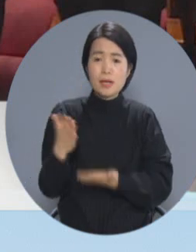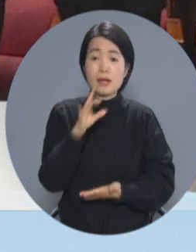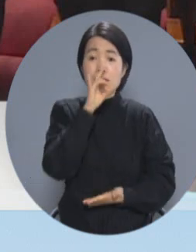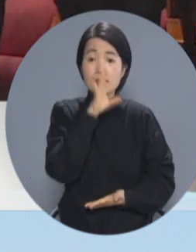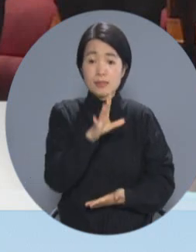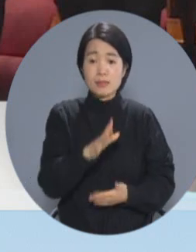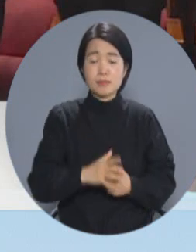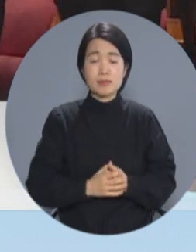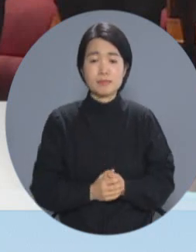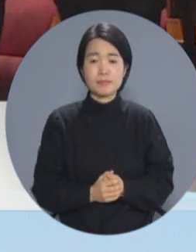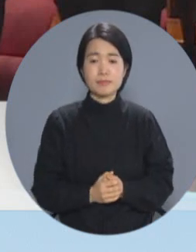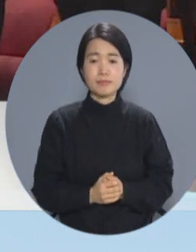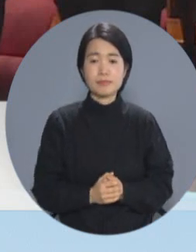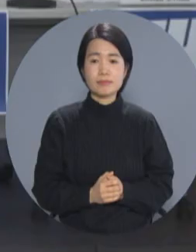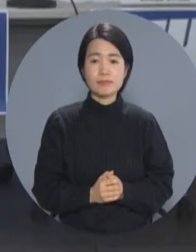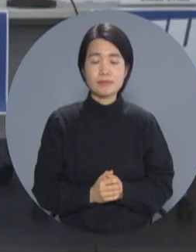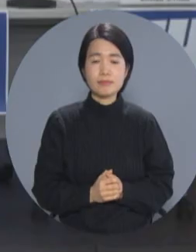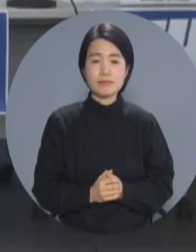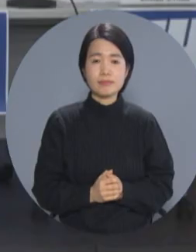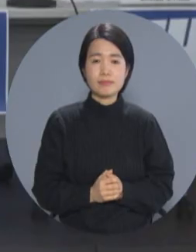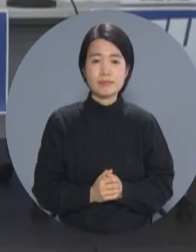양현승 기자가 취재했습니다